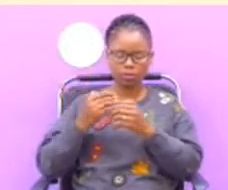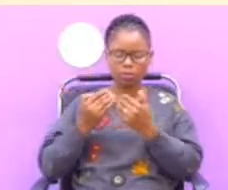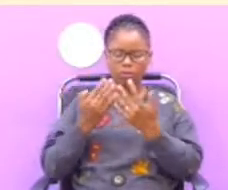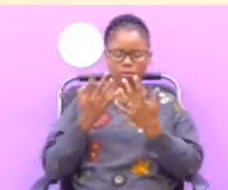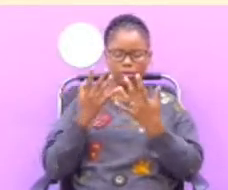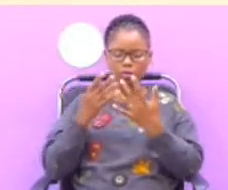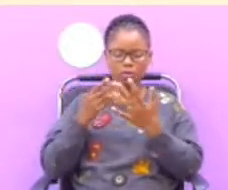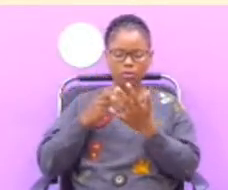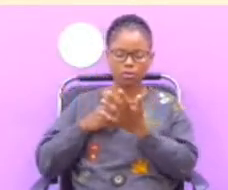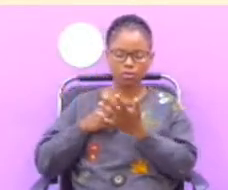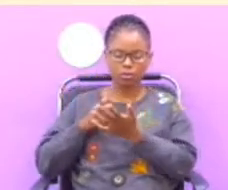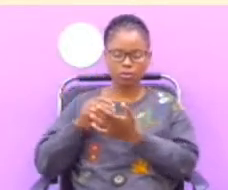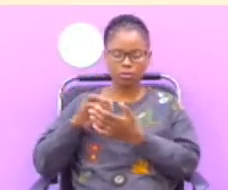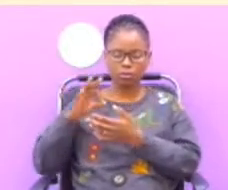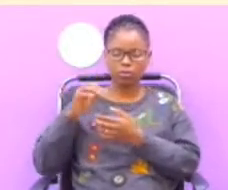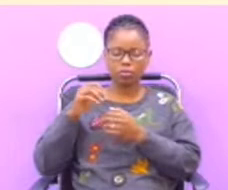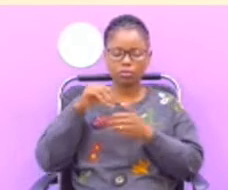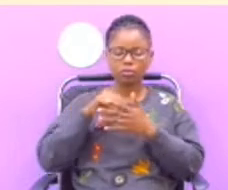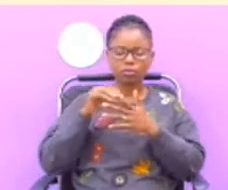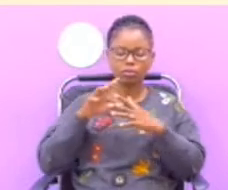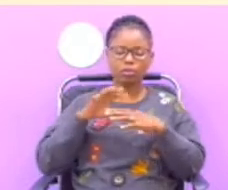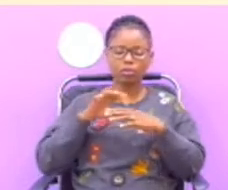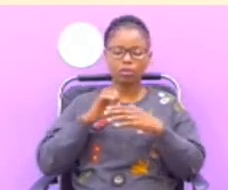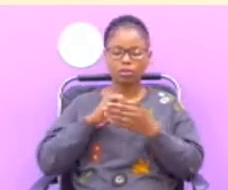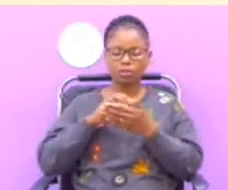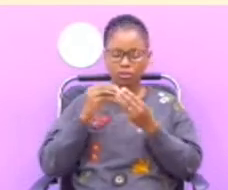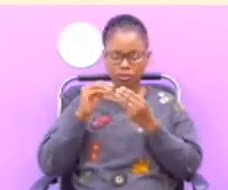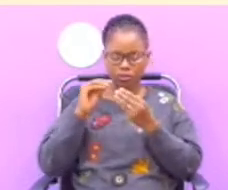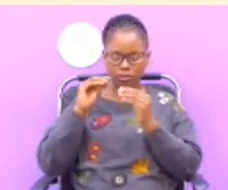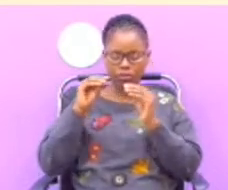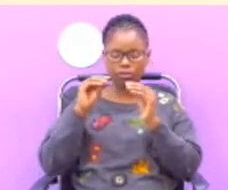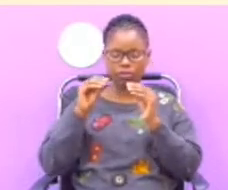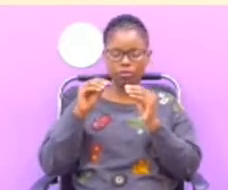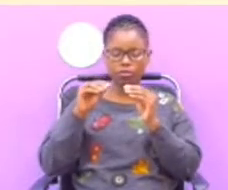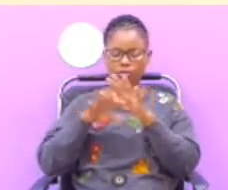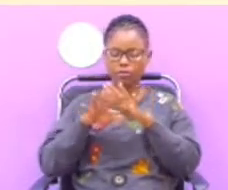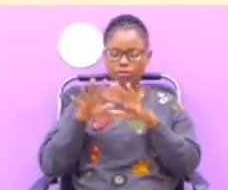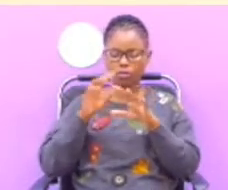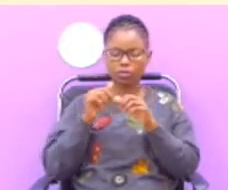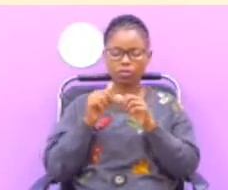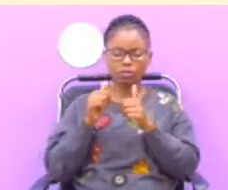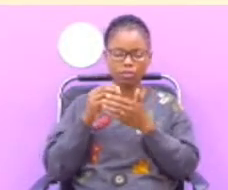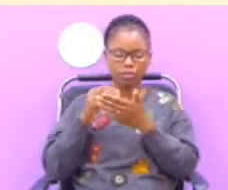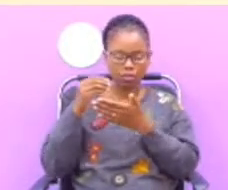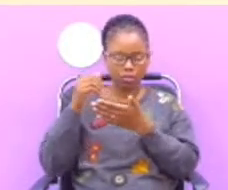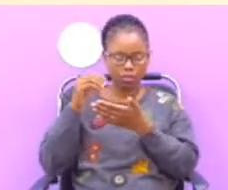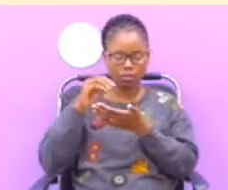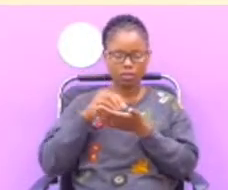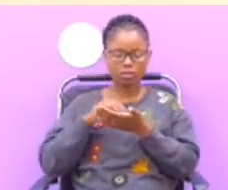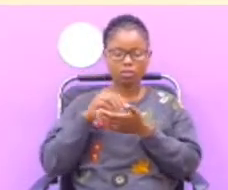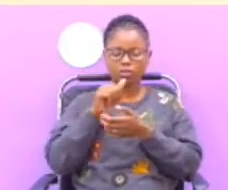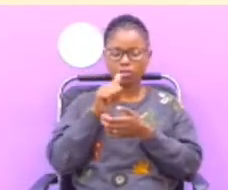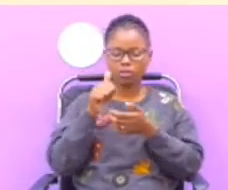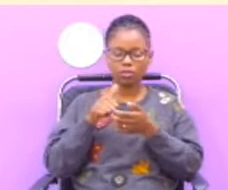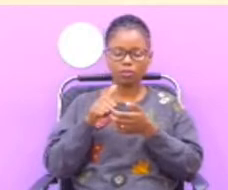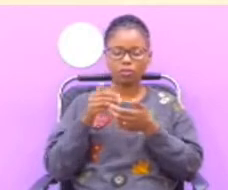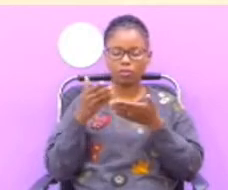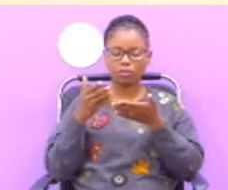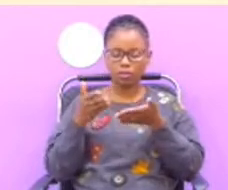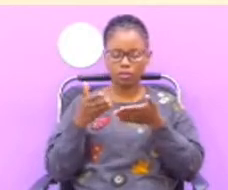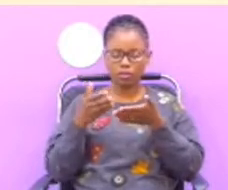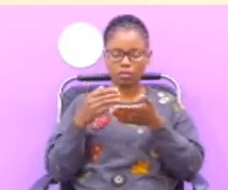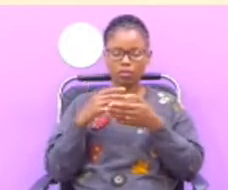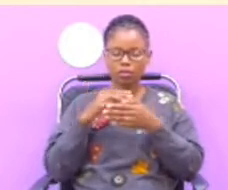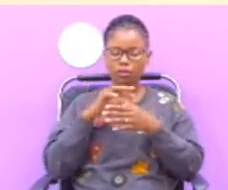wa Ngai akorwo arĩ igũrũ rĩanyu amũrute na amũthomithie maũndũ marĩa matarĩ hĩndĩ mategũkinya na marĩa marĩ kuo ma